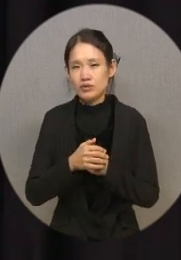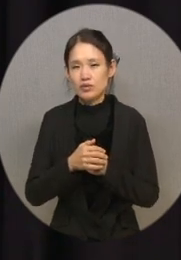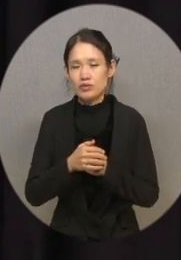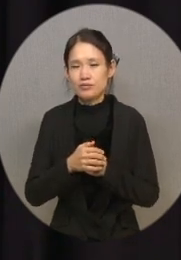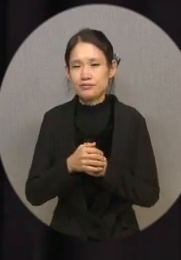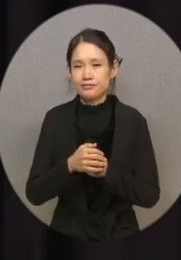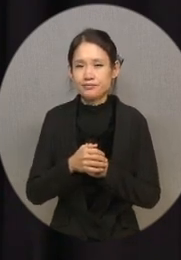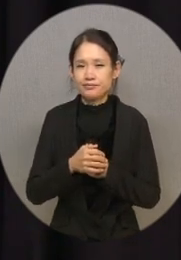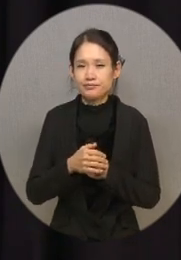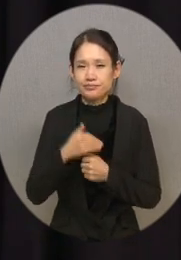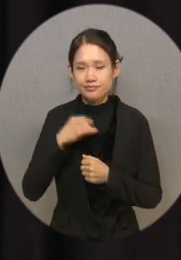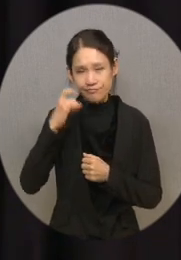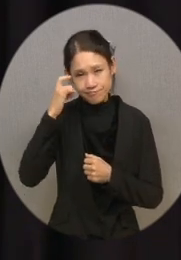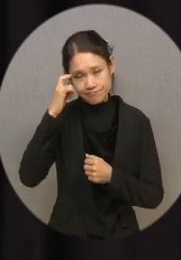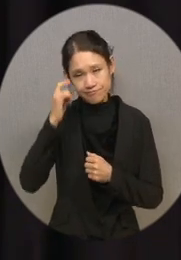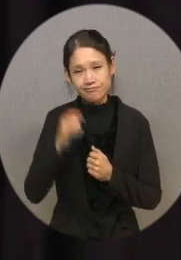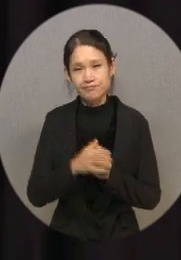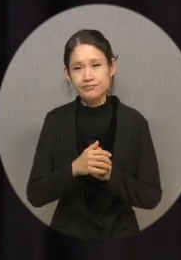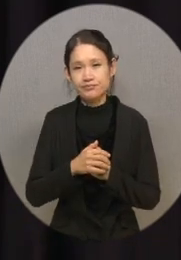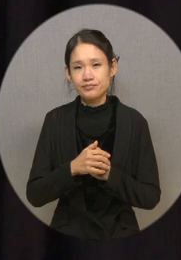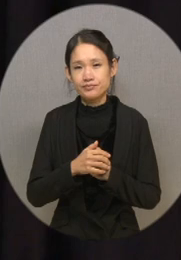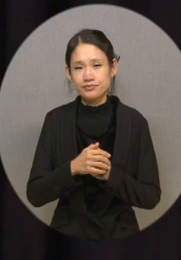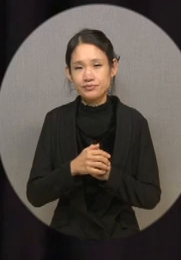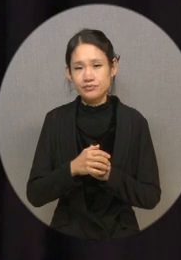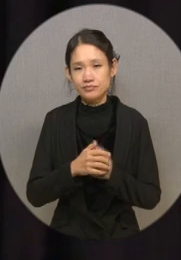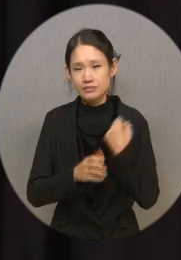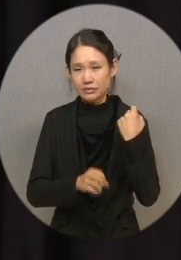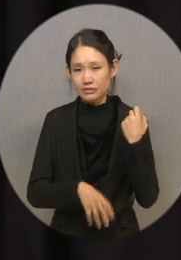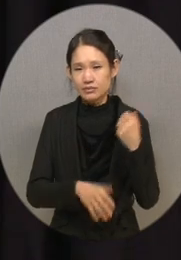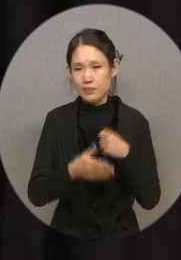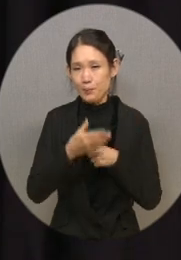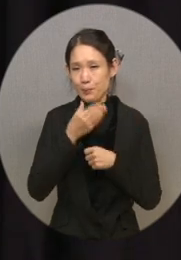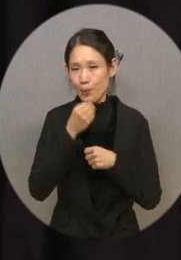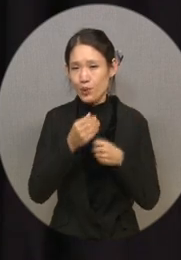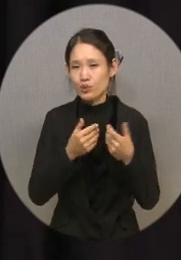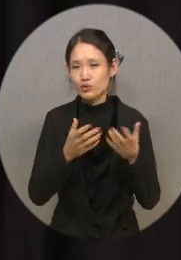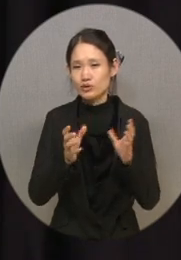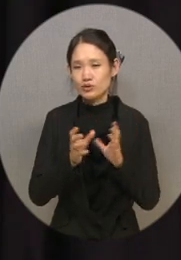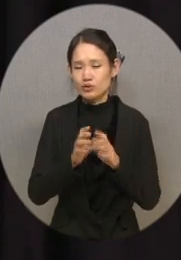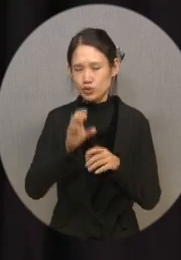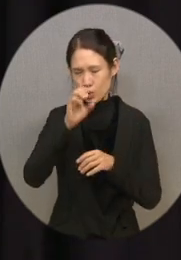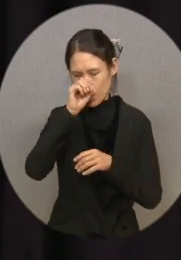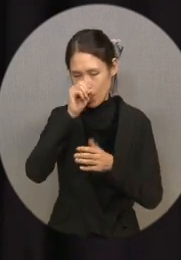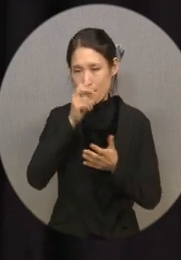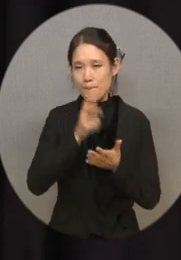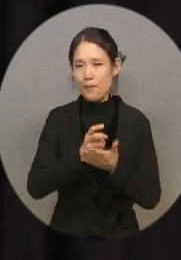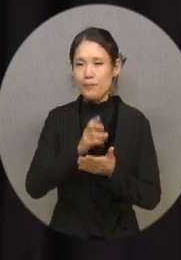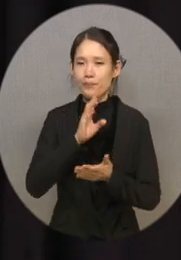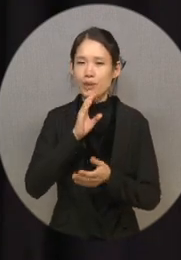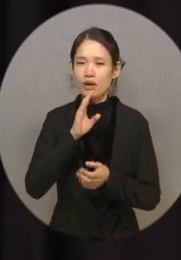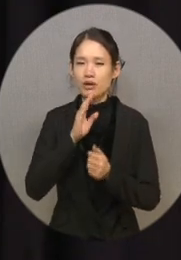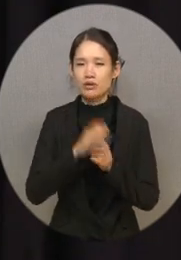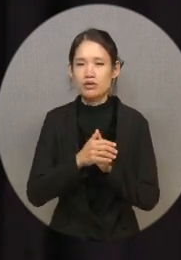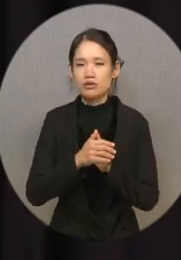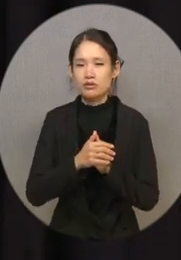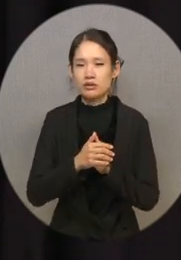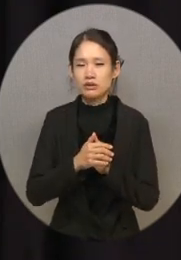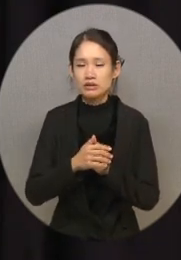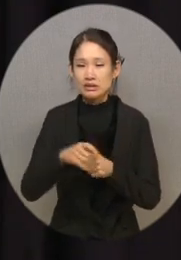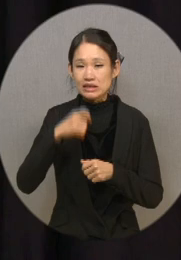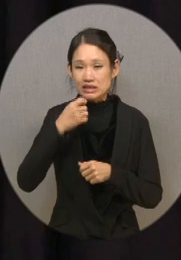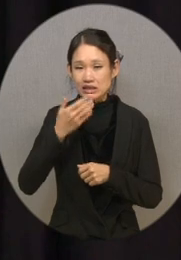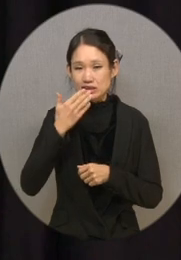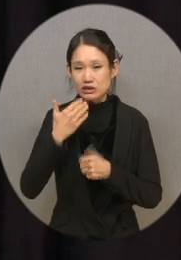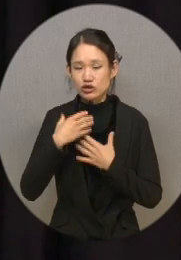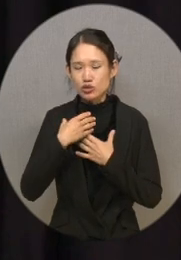그래서 제가 생각에는 기본적으로 복지국가는 좋은 제도입니다. 그래서 우리가 의식주가